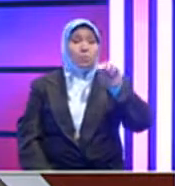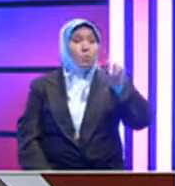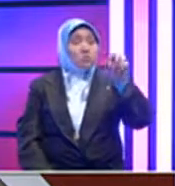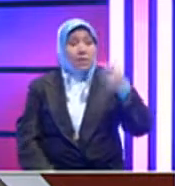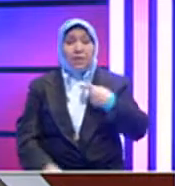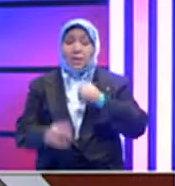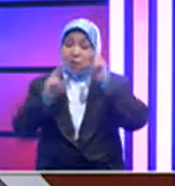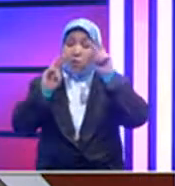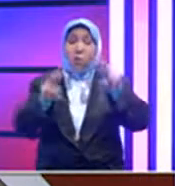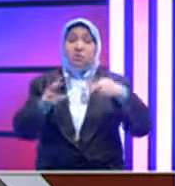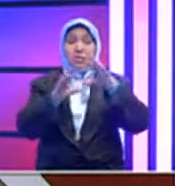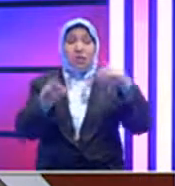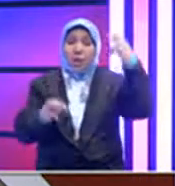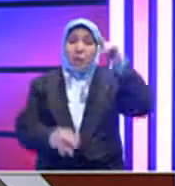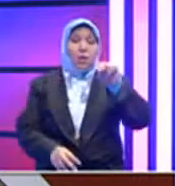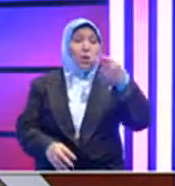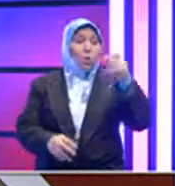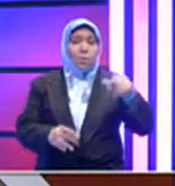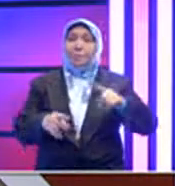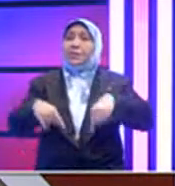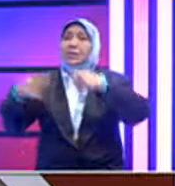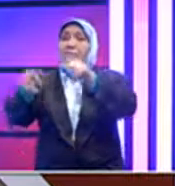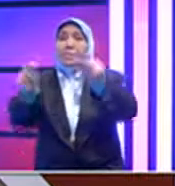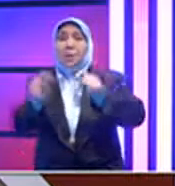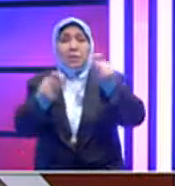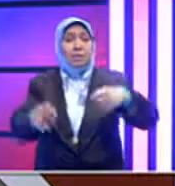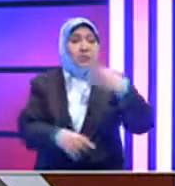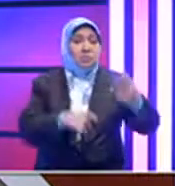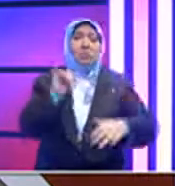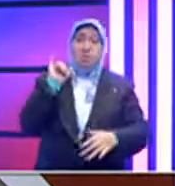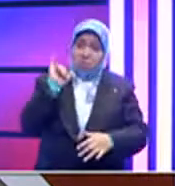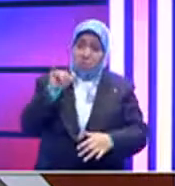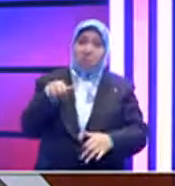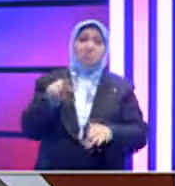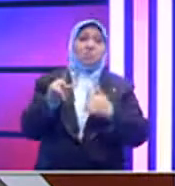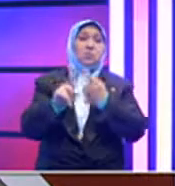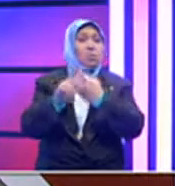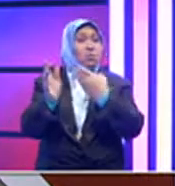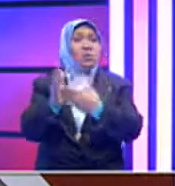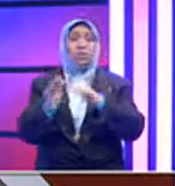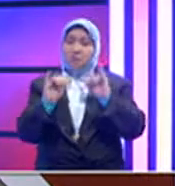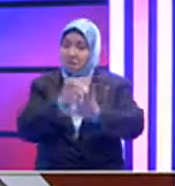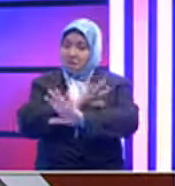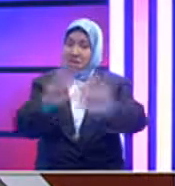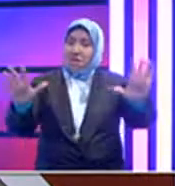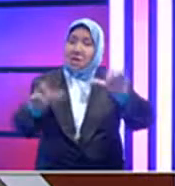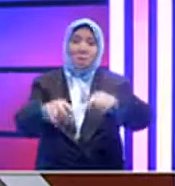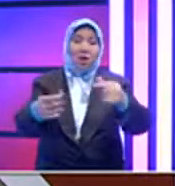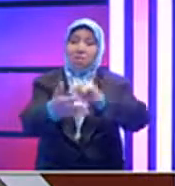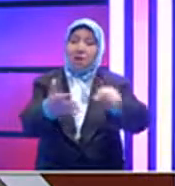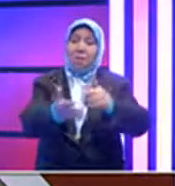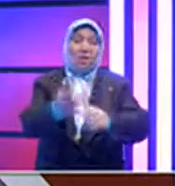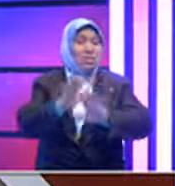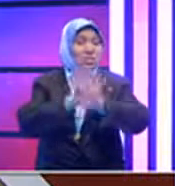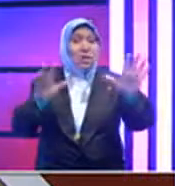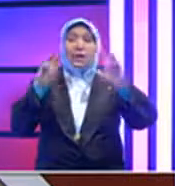lagi kisah Nabi Hud kita pergi ke tempat-tempat bersejarah kita akan nampak memang mubin betul apel kurang cakap memang clear dan kalau tengok